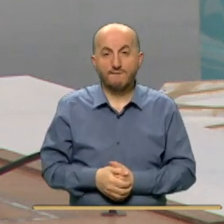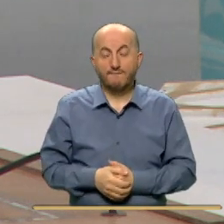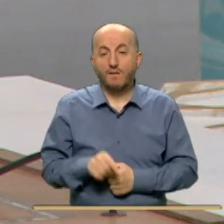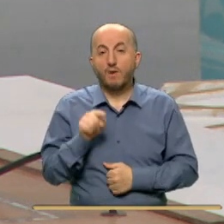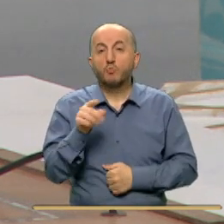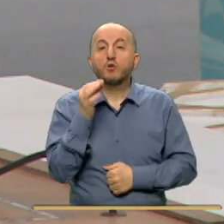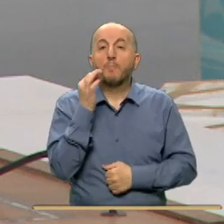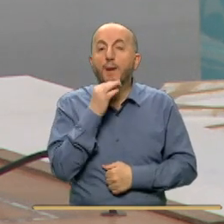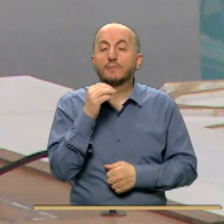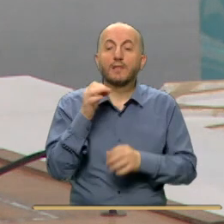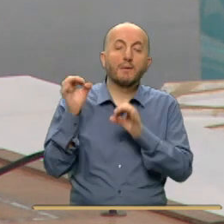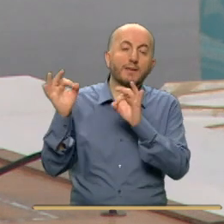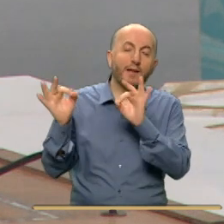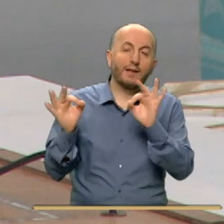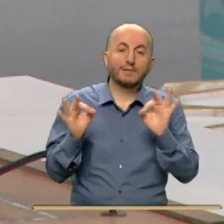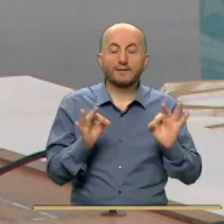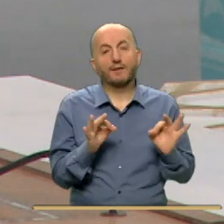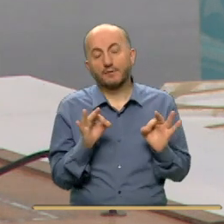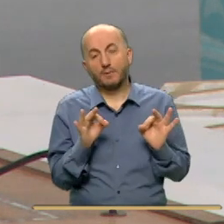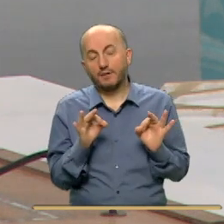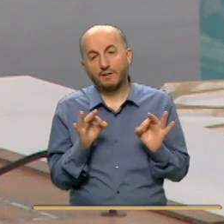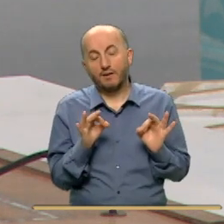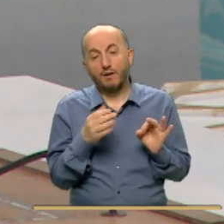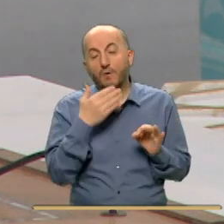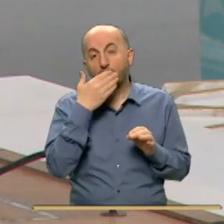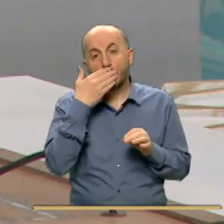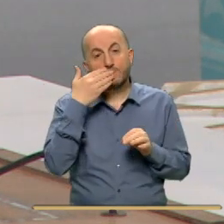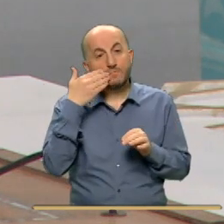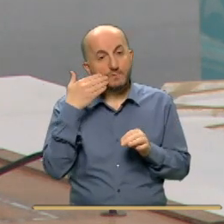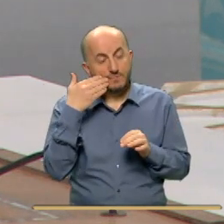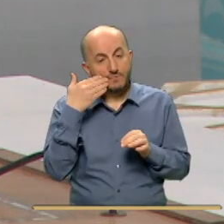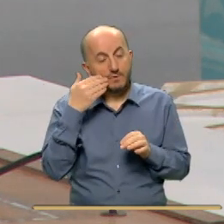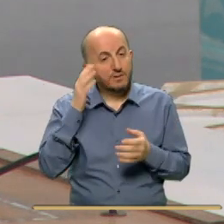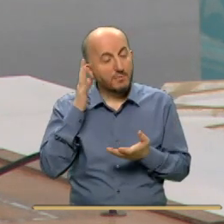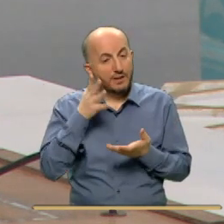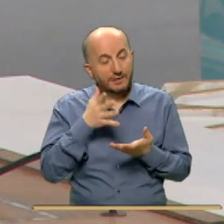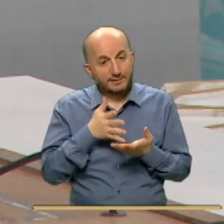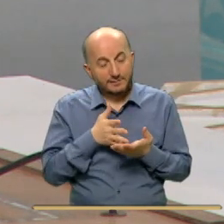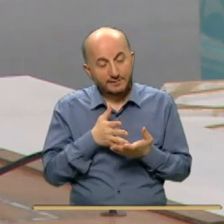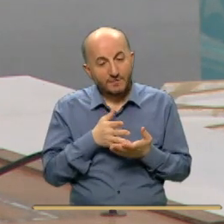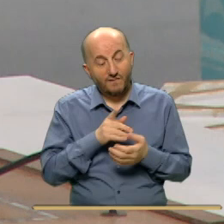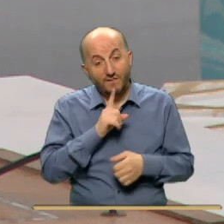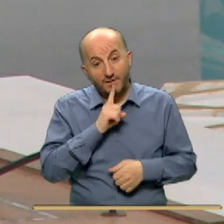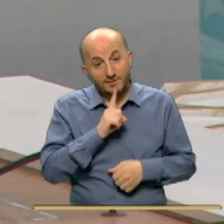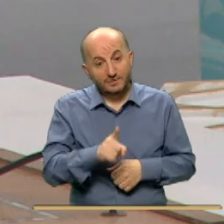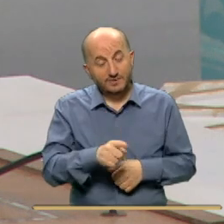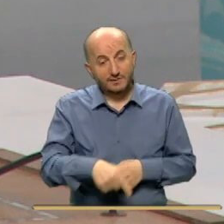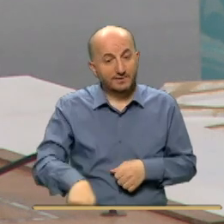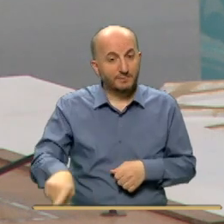Buna benzer bir ayet-i kerime oruç ibadetinin farziyetini